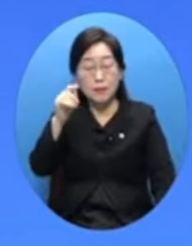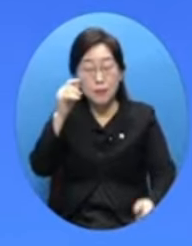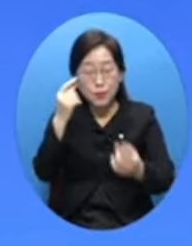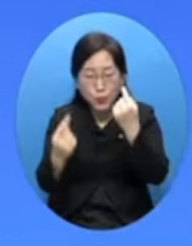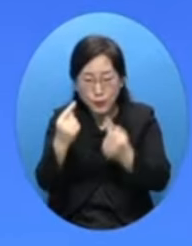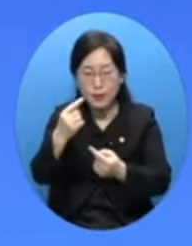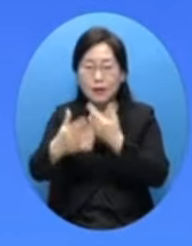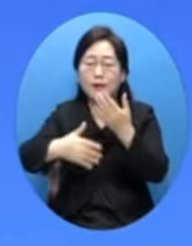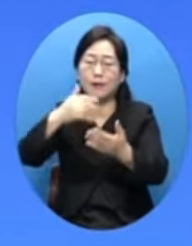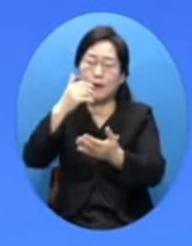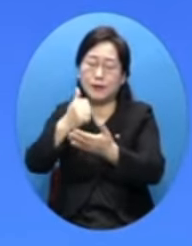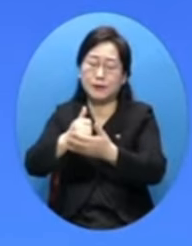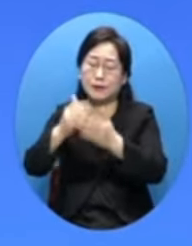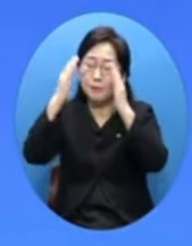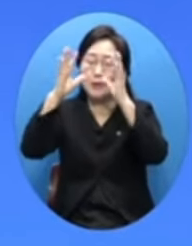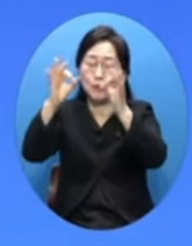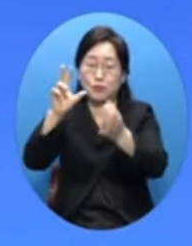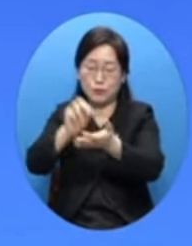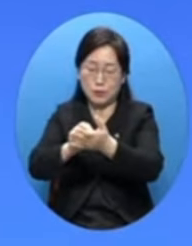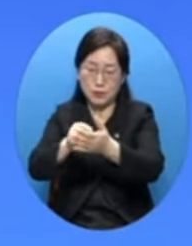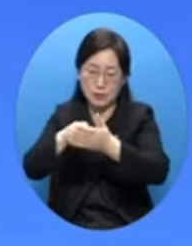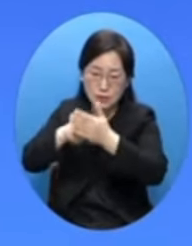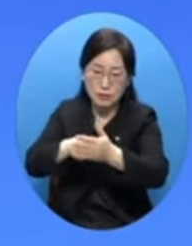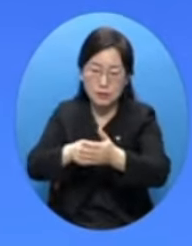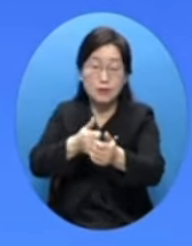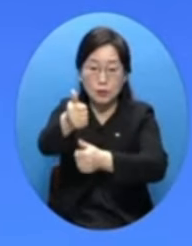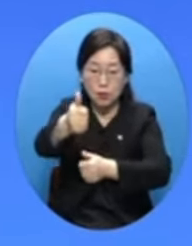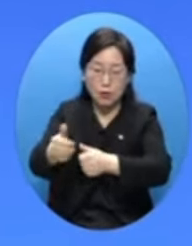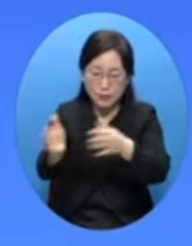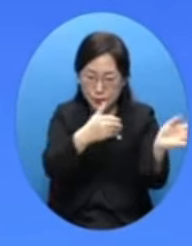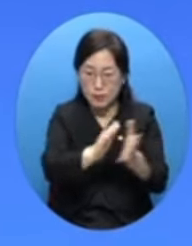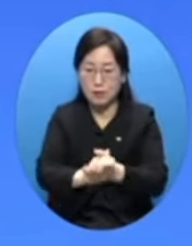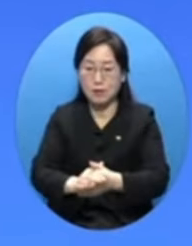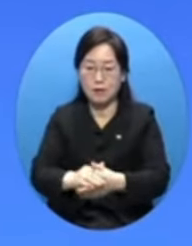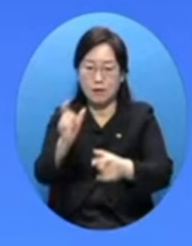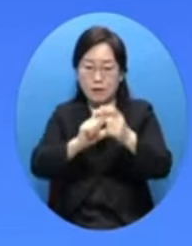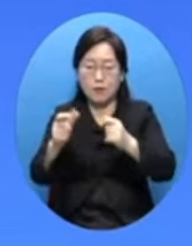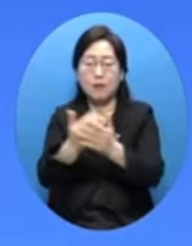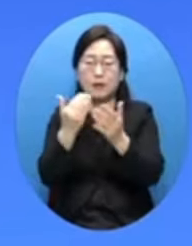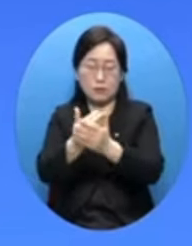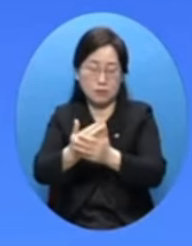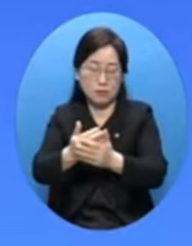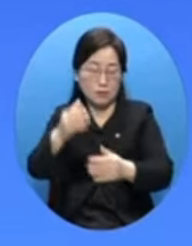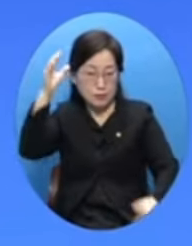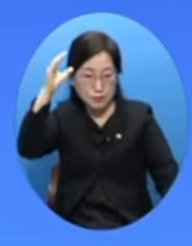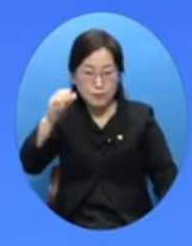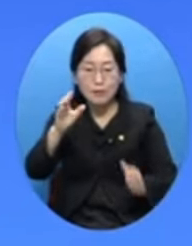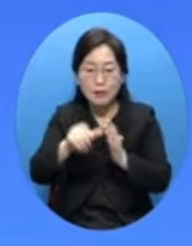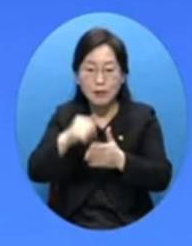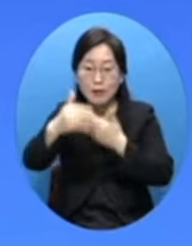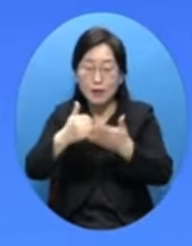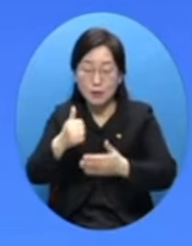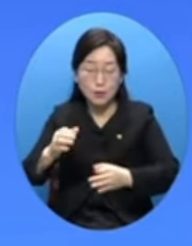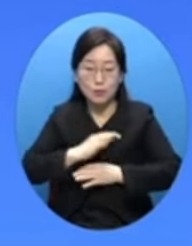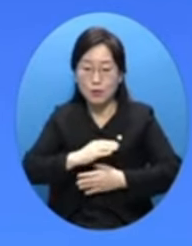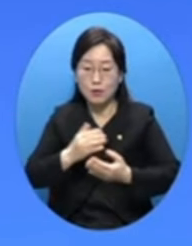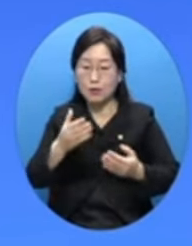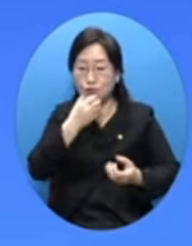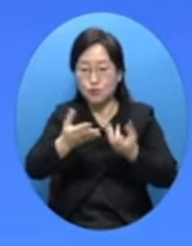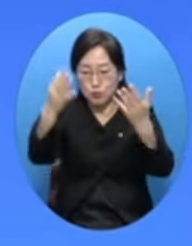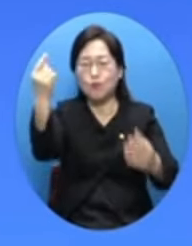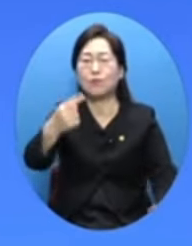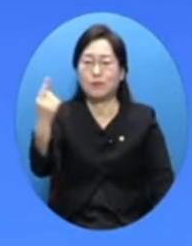바라보고 문제를 빨리 극복하고 이겨내고 더 나 미를 향해 나갈 때 우리에게 놀라운 하나님은 축복일 줄로 임할 줄로